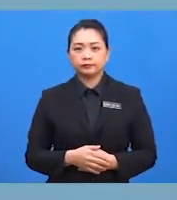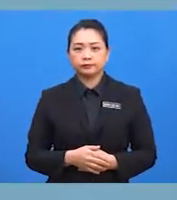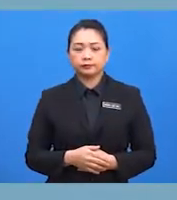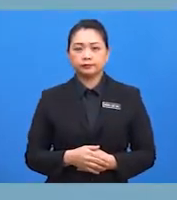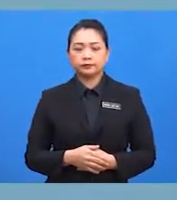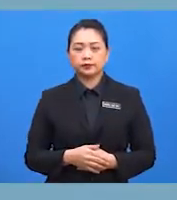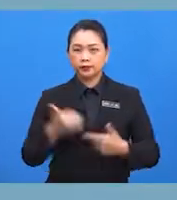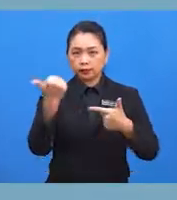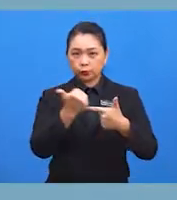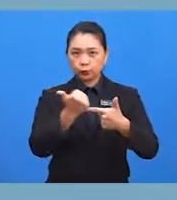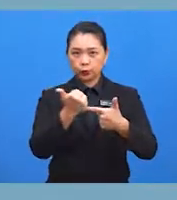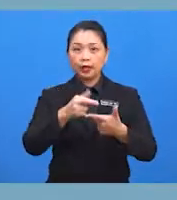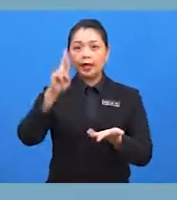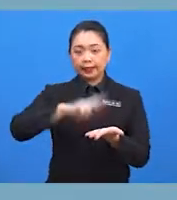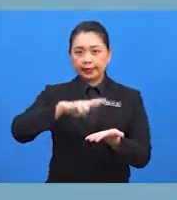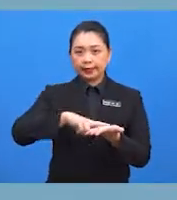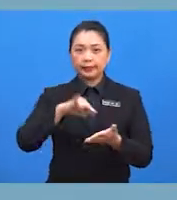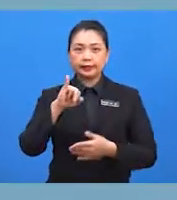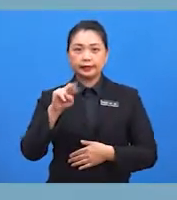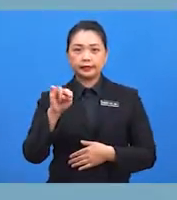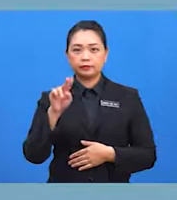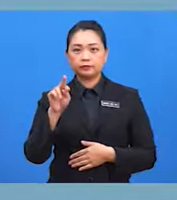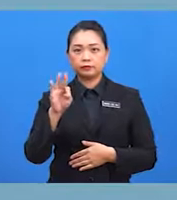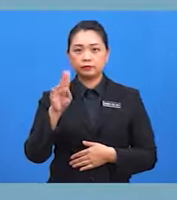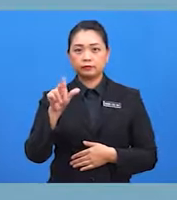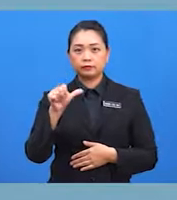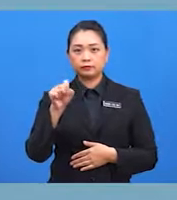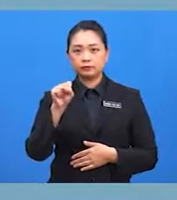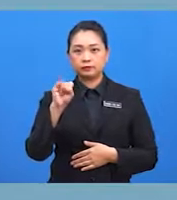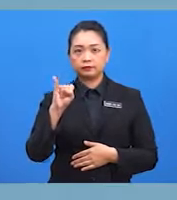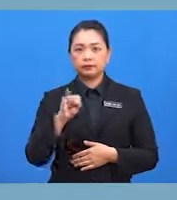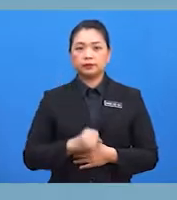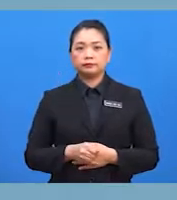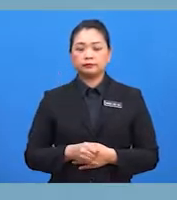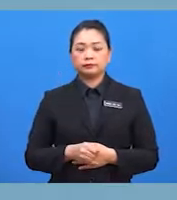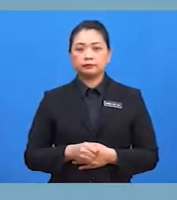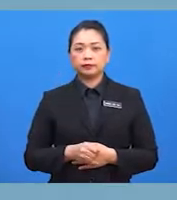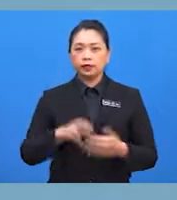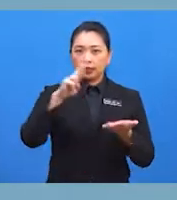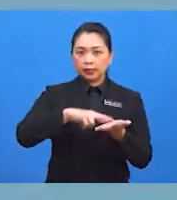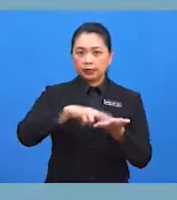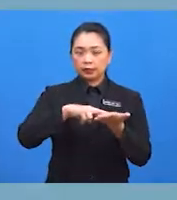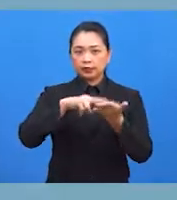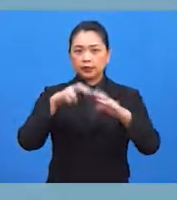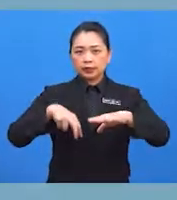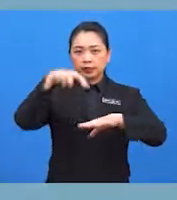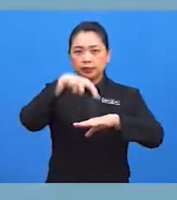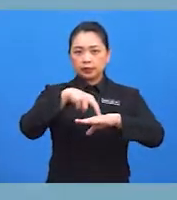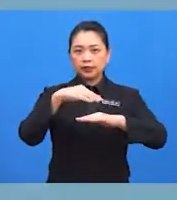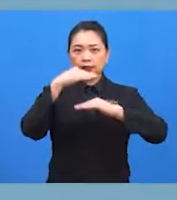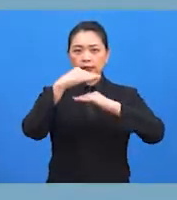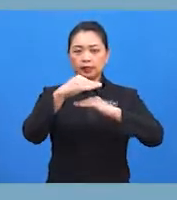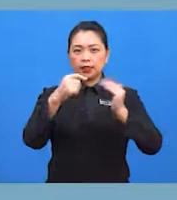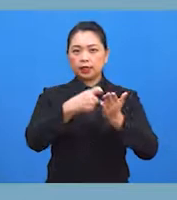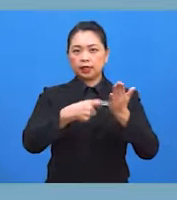Petunjuk yang kedua pula ialah kadar inflasi. Kadar inflasi ialah kadar kenaikan tingkat harga umum yang